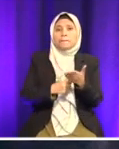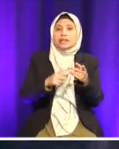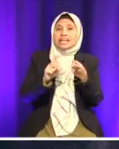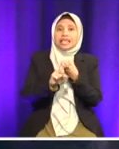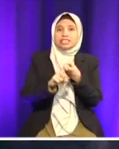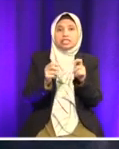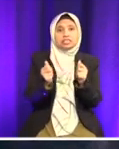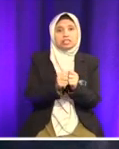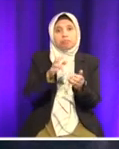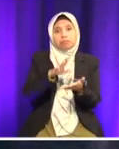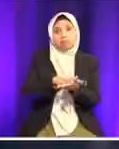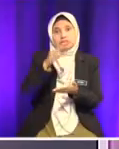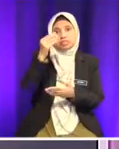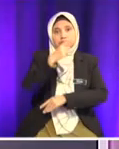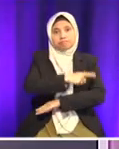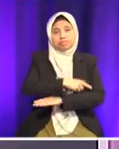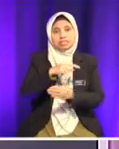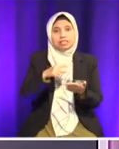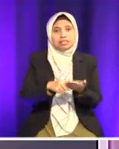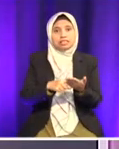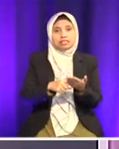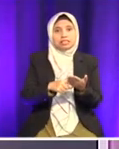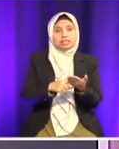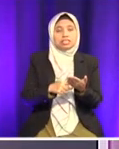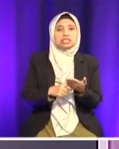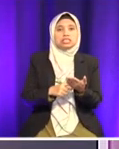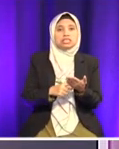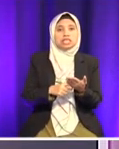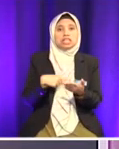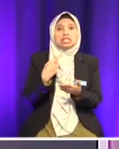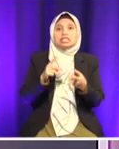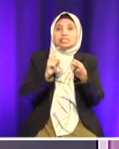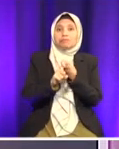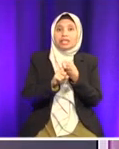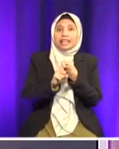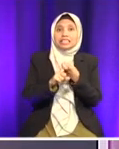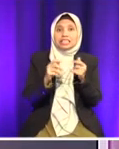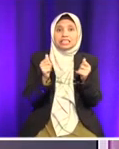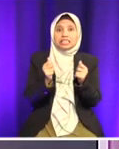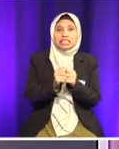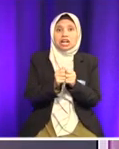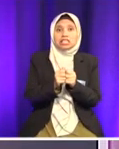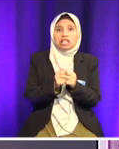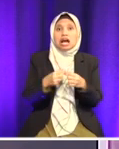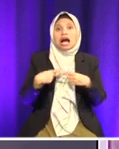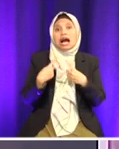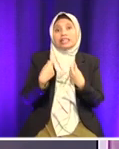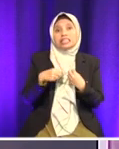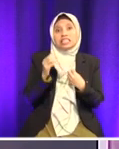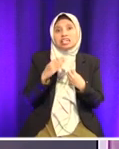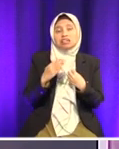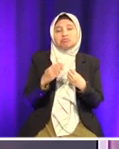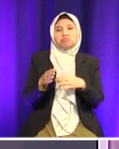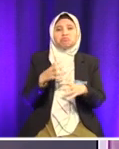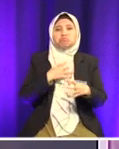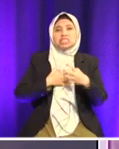pembelajaran kita hari ini Oke himi kita sebentar tadi berkaitan dengan seseorang yang tidak tenang dalam hidup dia